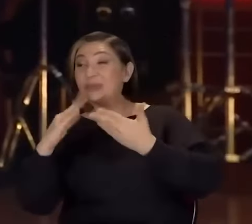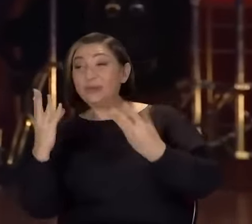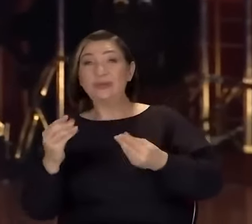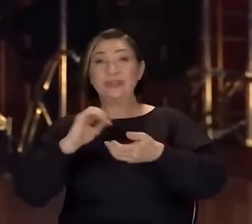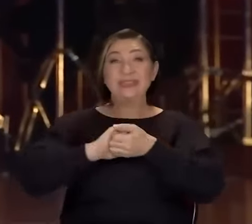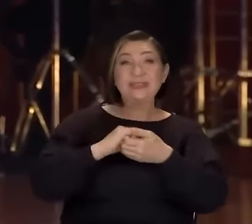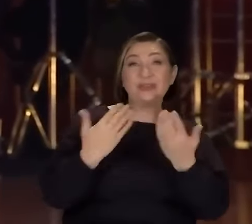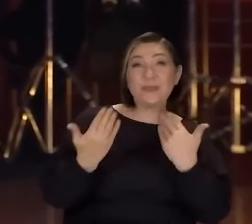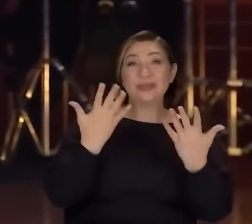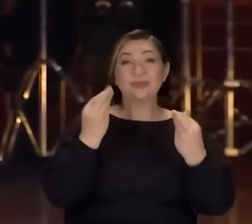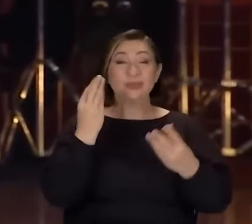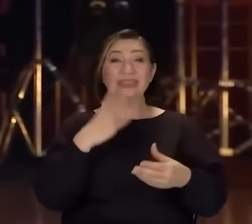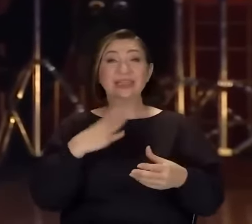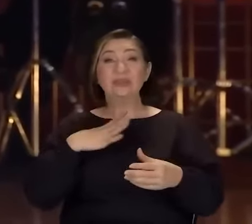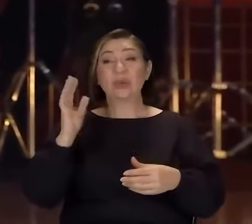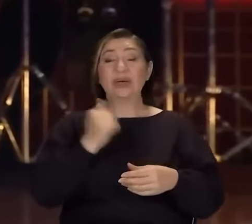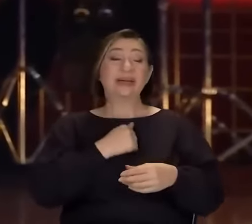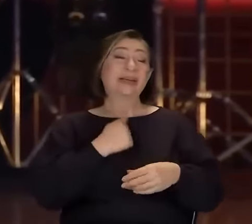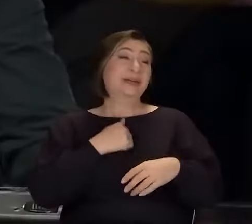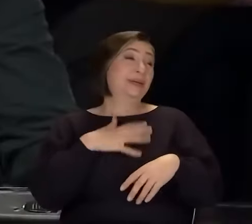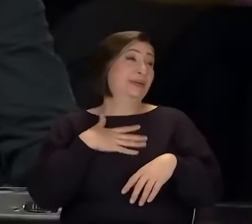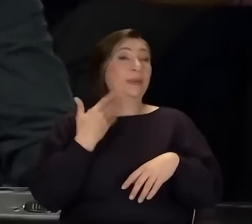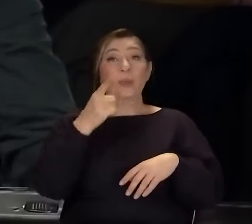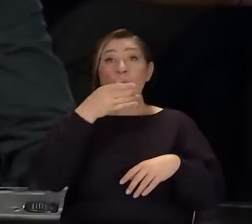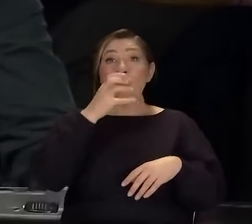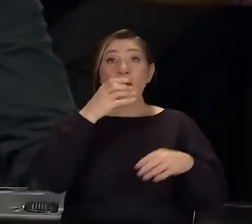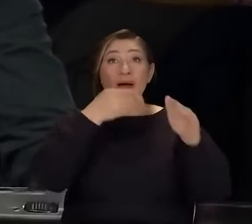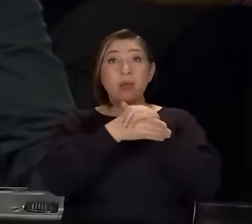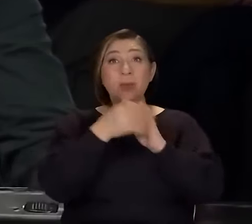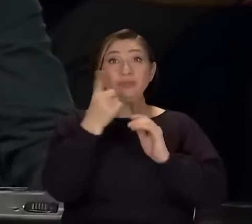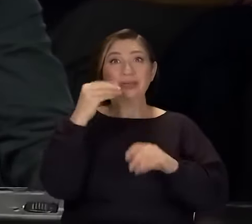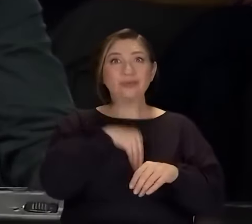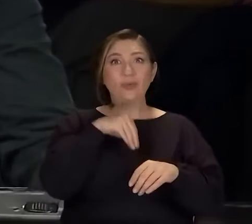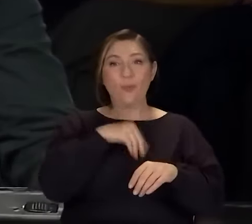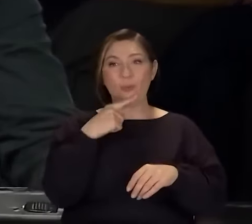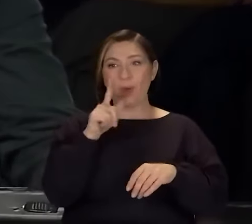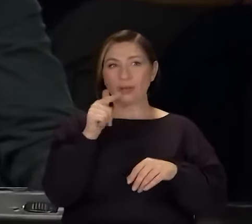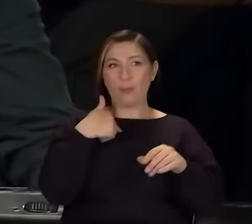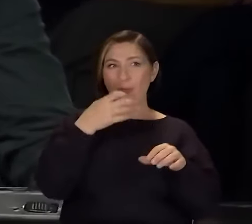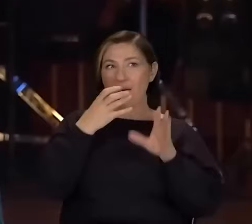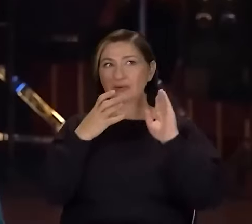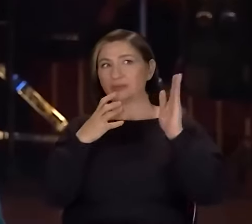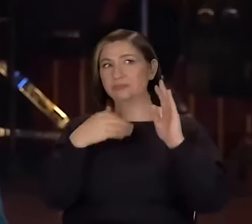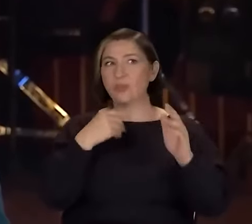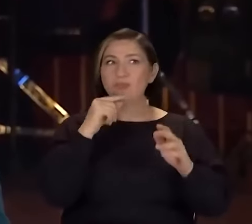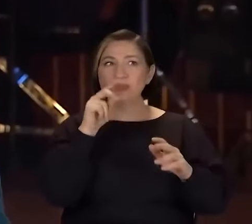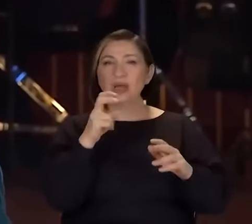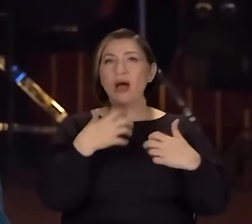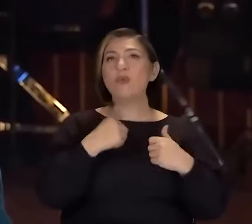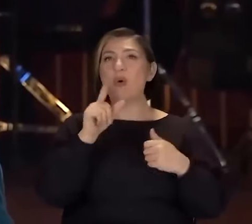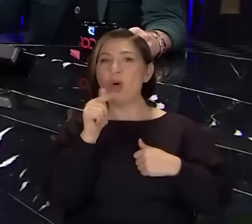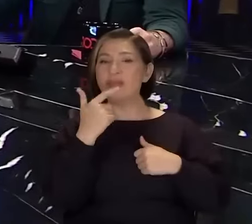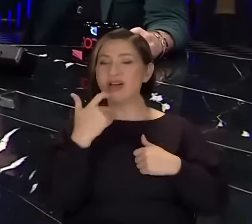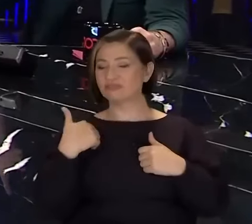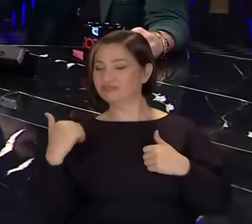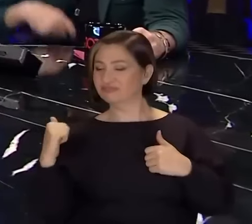neyse böyle şeyleri Tabii. ne çok ister sonra da sıkılır. Bir bara girmeyi bir şey zannediyorduk işte 16 Ya, yaşında. Çünkü ya. hani 18 yaşında almıyorlar.